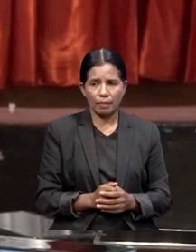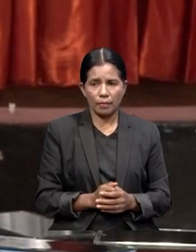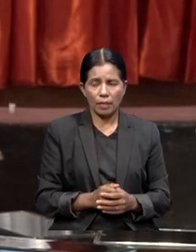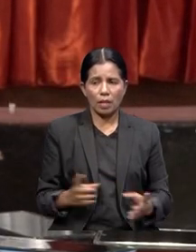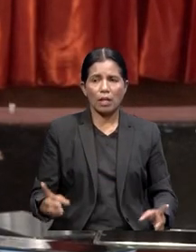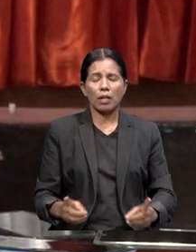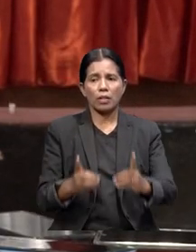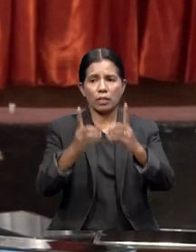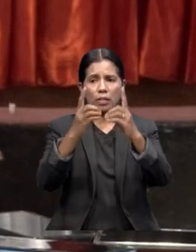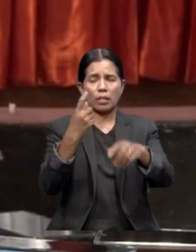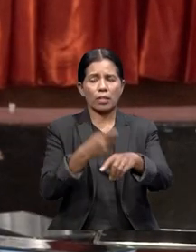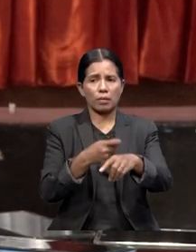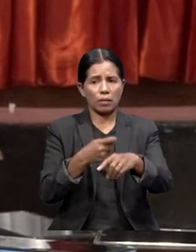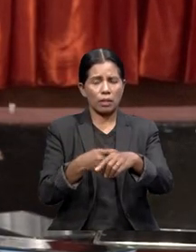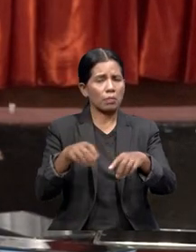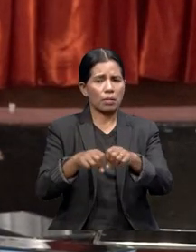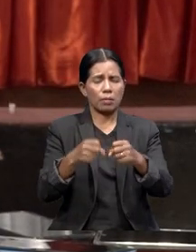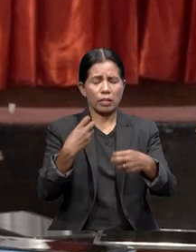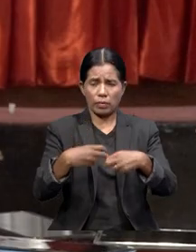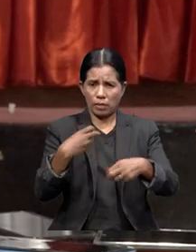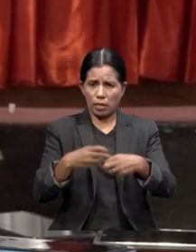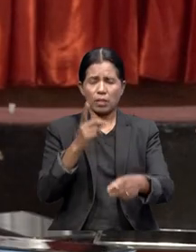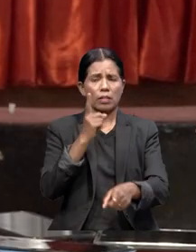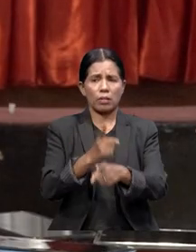asoro hela tempo ida ki atliu